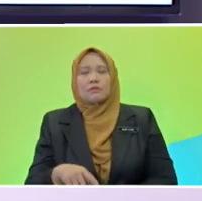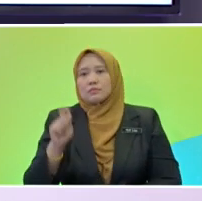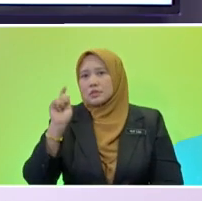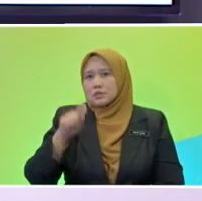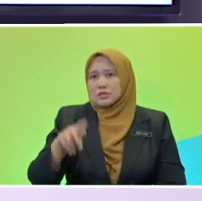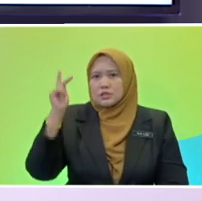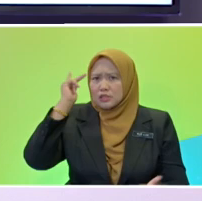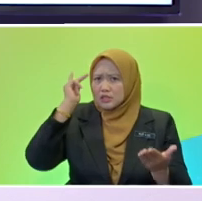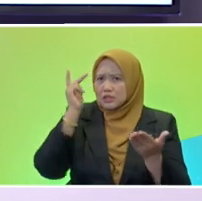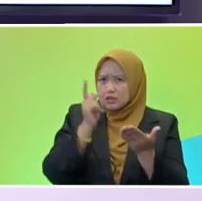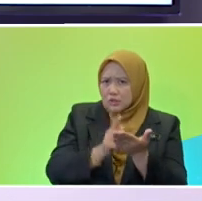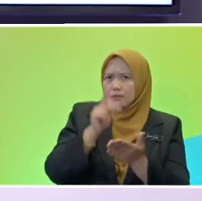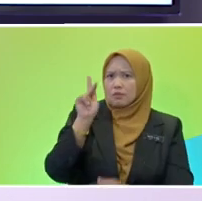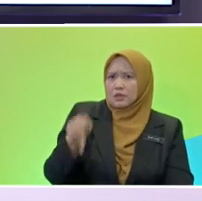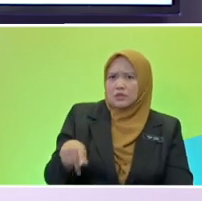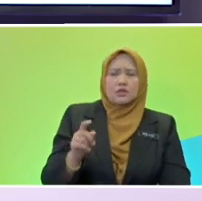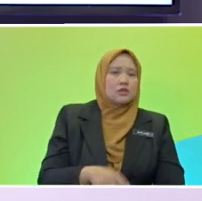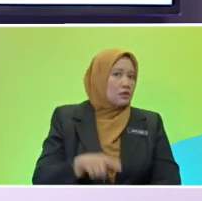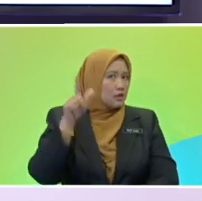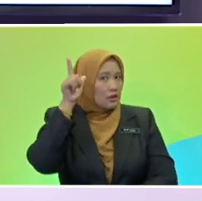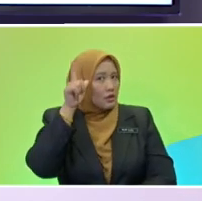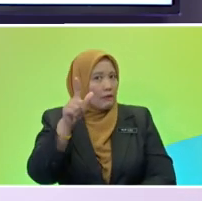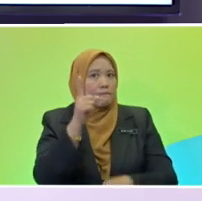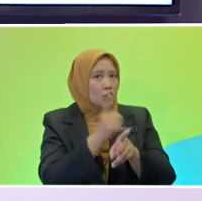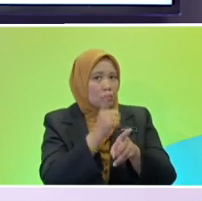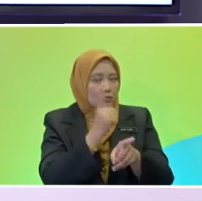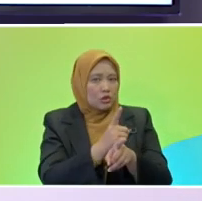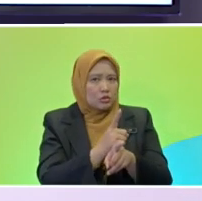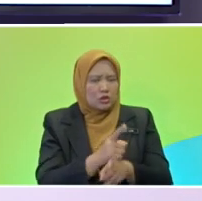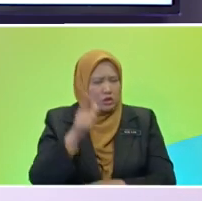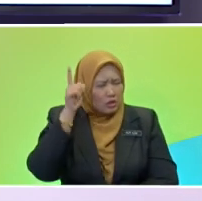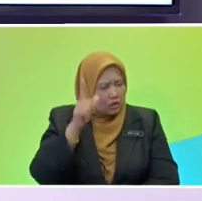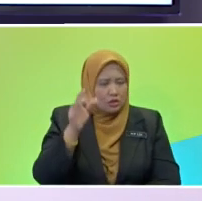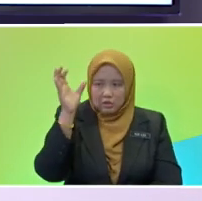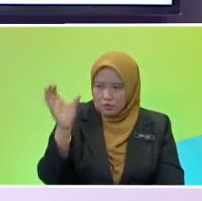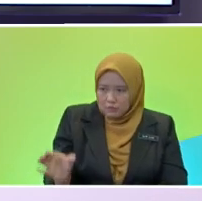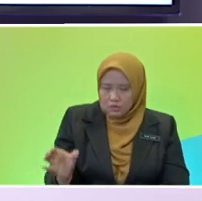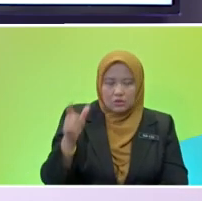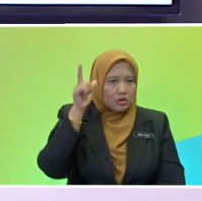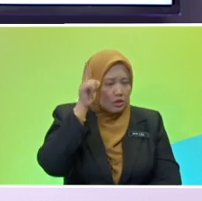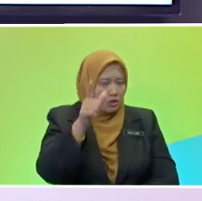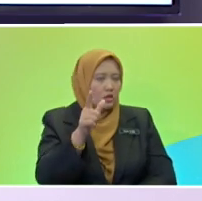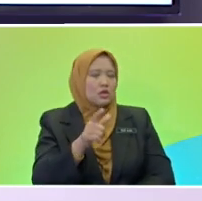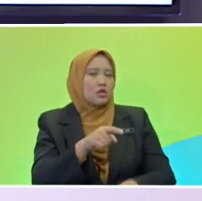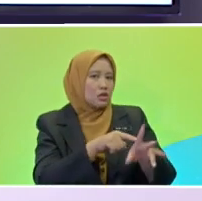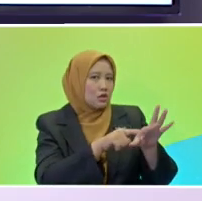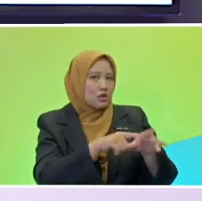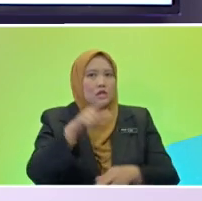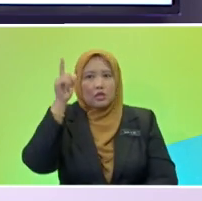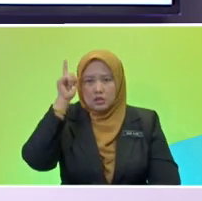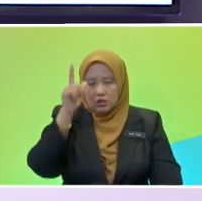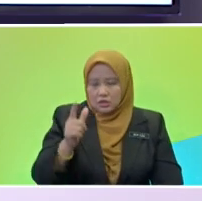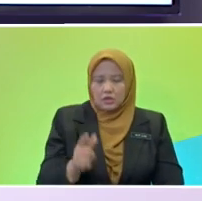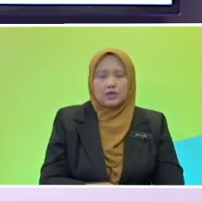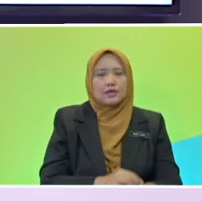pasti kena tengok betul-betul tengok batang di betul-betul tengok daun dia betul-betul adakah dia